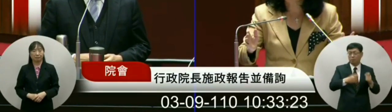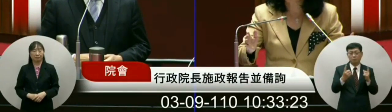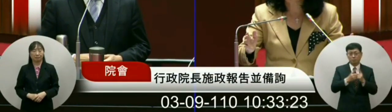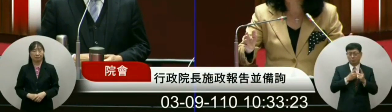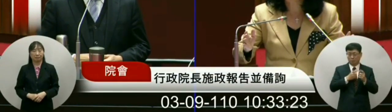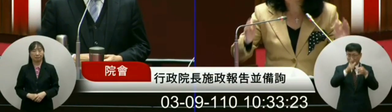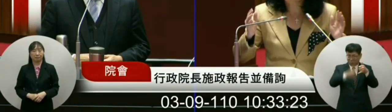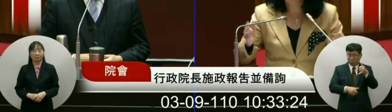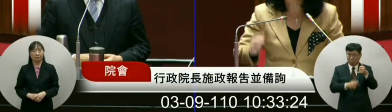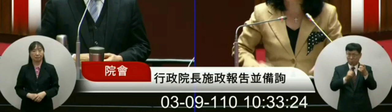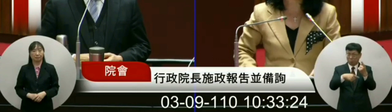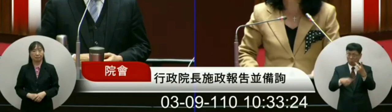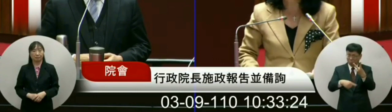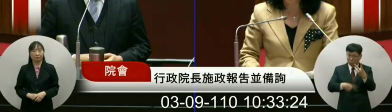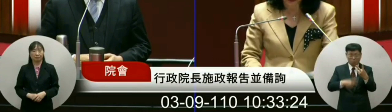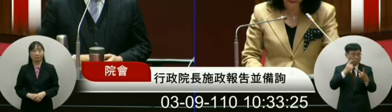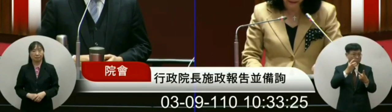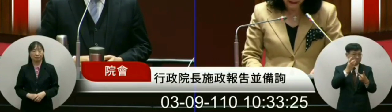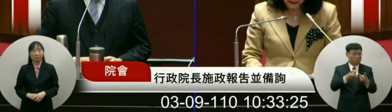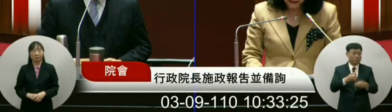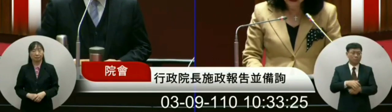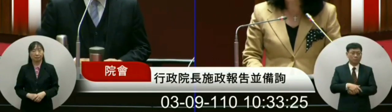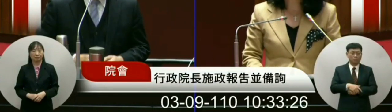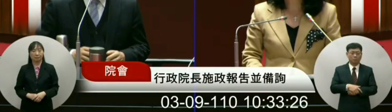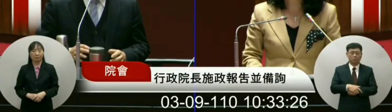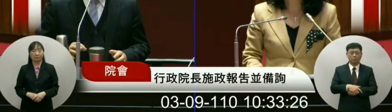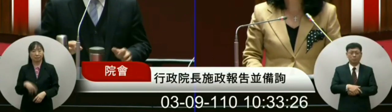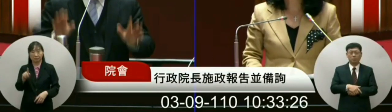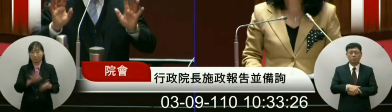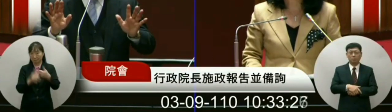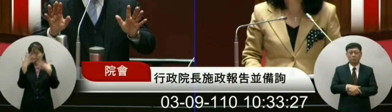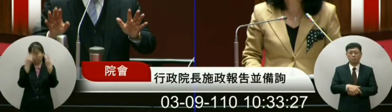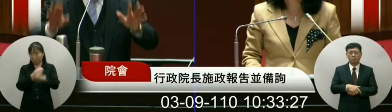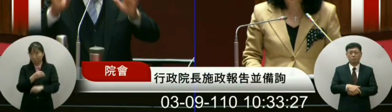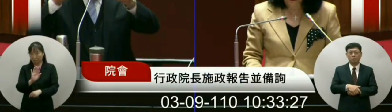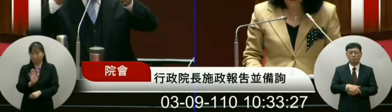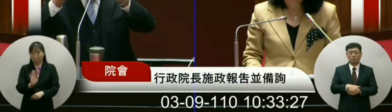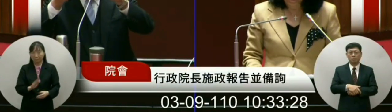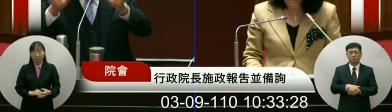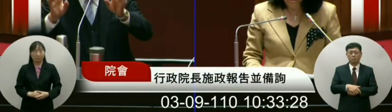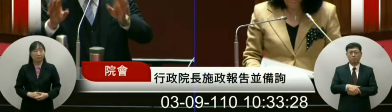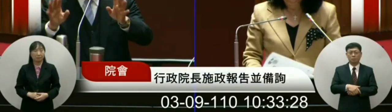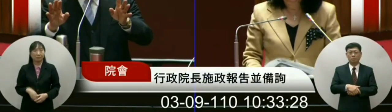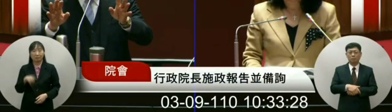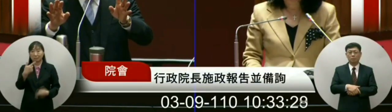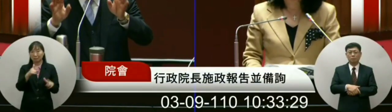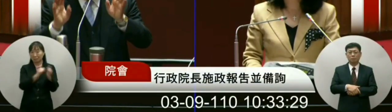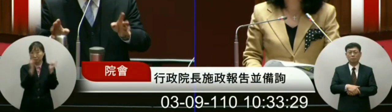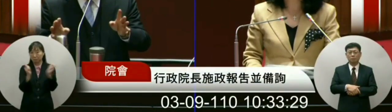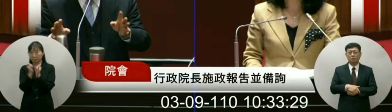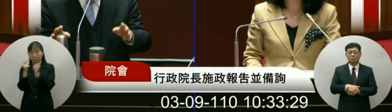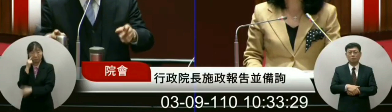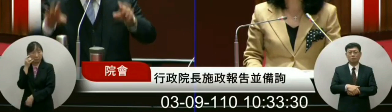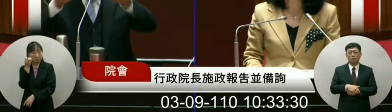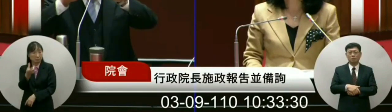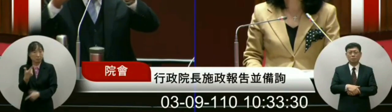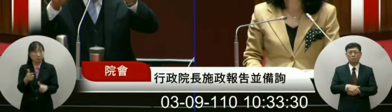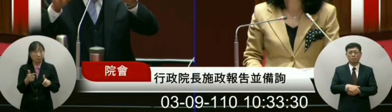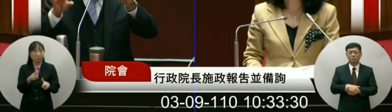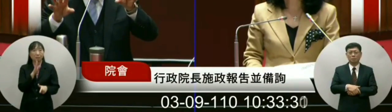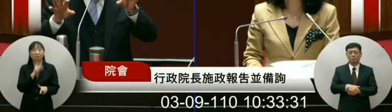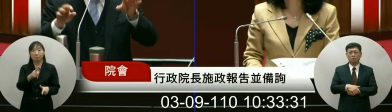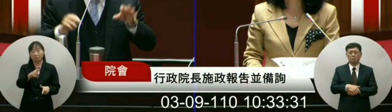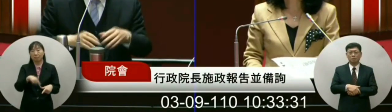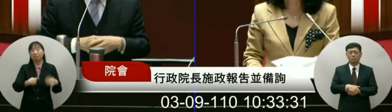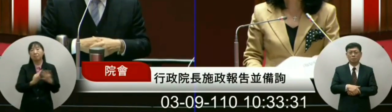于特定的人，他有一个歧视的动作。 委员，这误会了，这不是种族的歧视，这是国